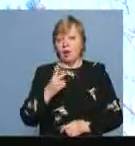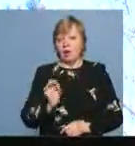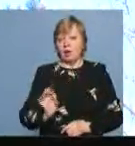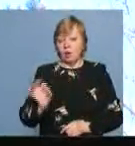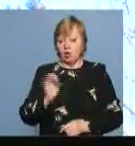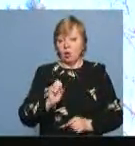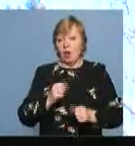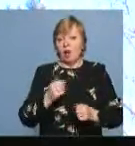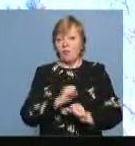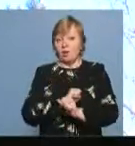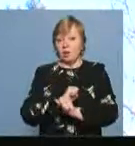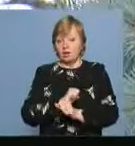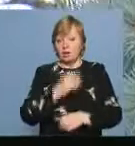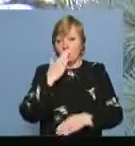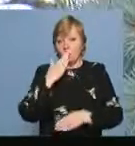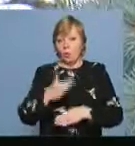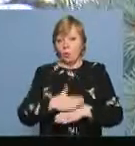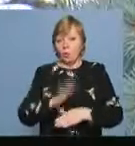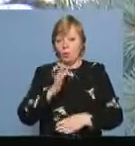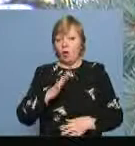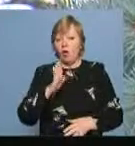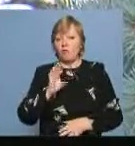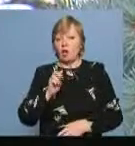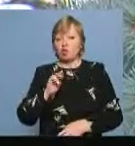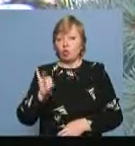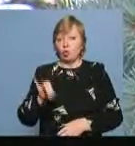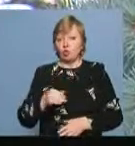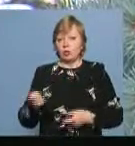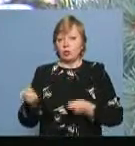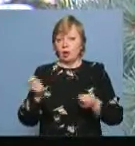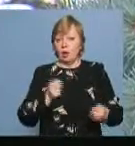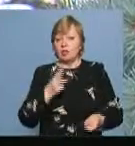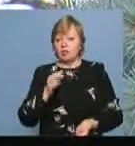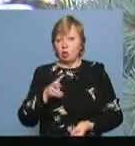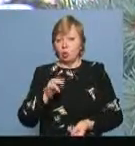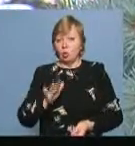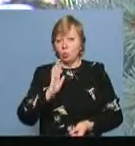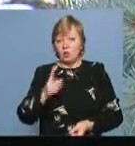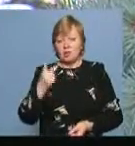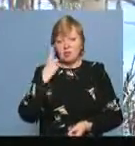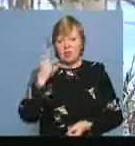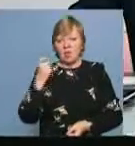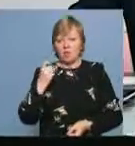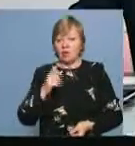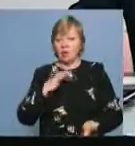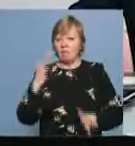к республике приблизится восточный циклон, который принесет с собой резкий северный ветер.